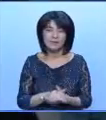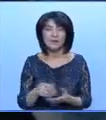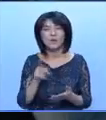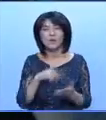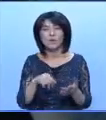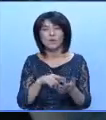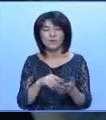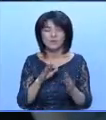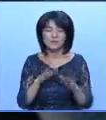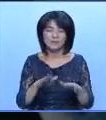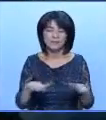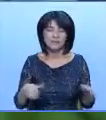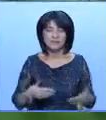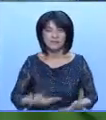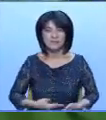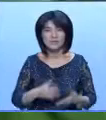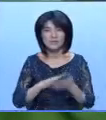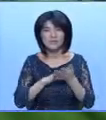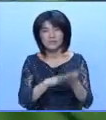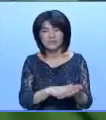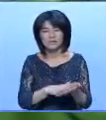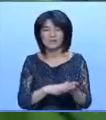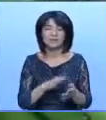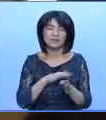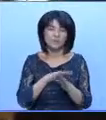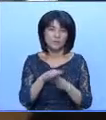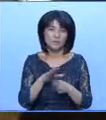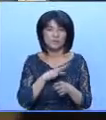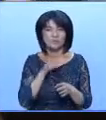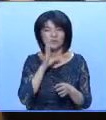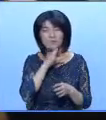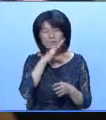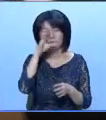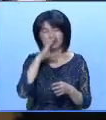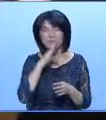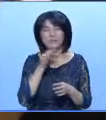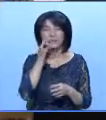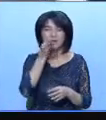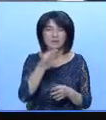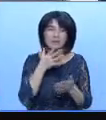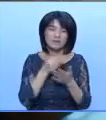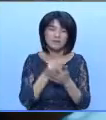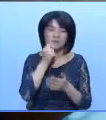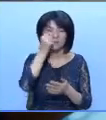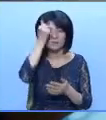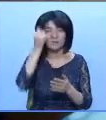Қаланың кішкентай тұрғындарының өтінішін жерге қалдырмаған басқармаға ата-аналар да алғыстарын жаудырды.